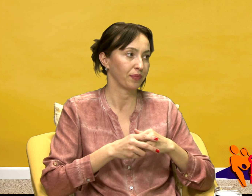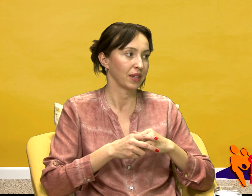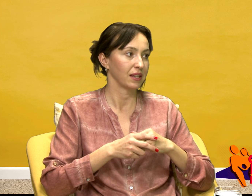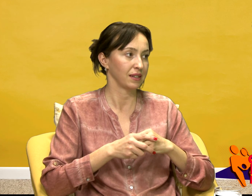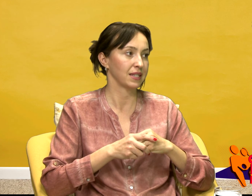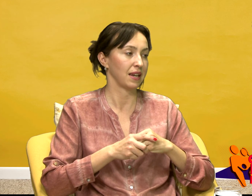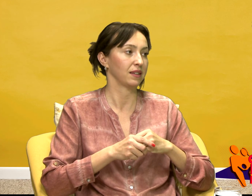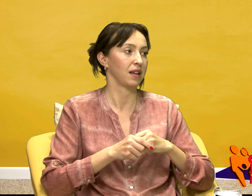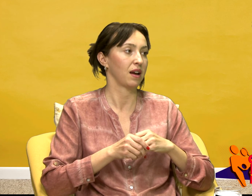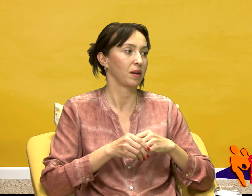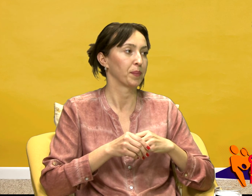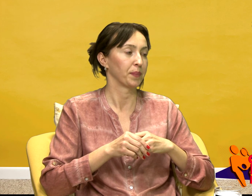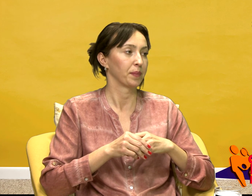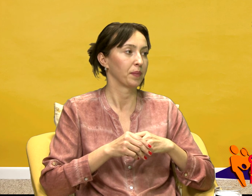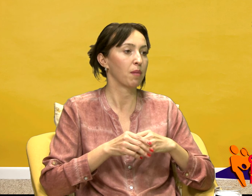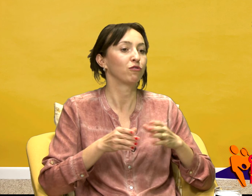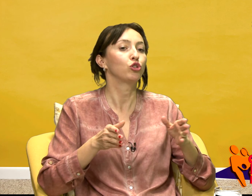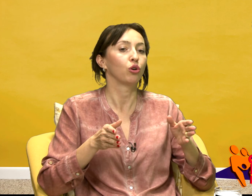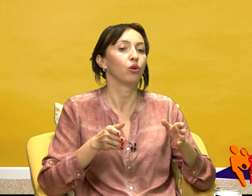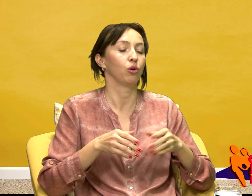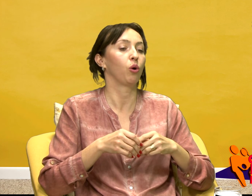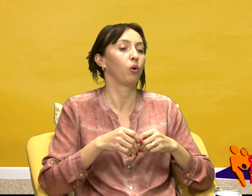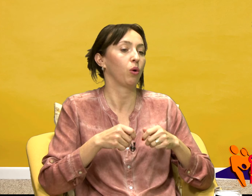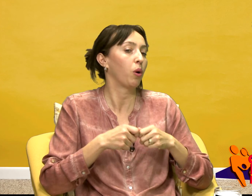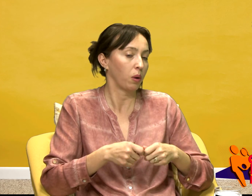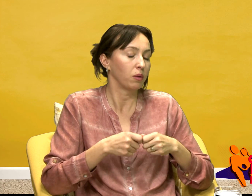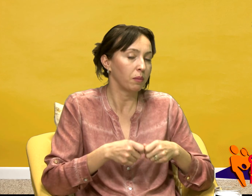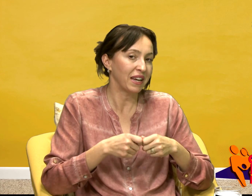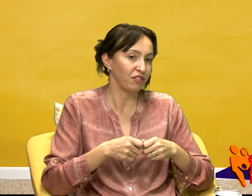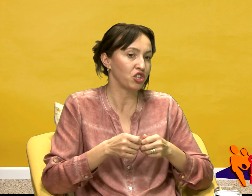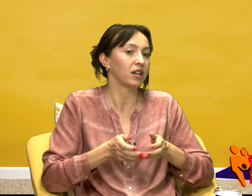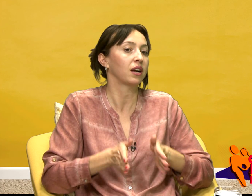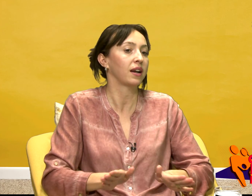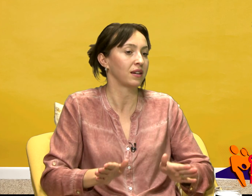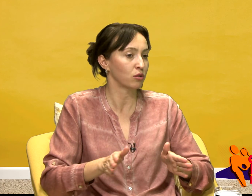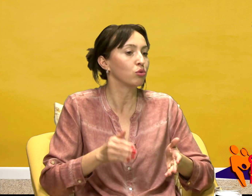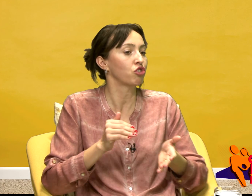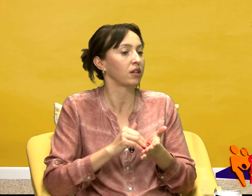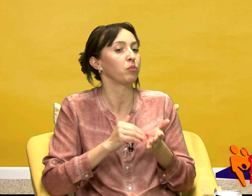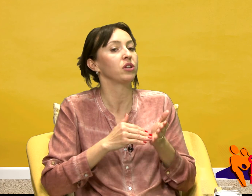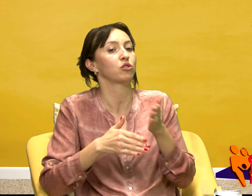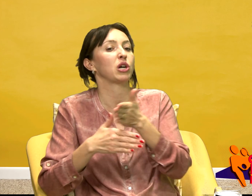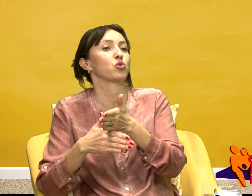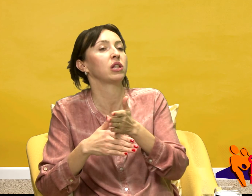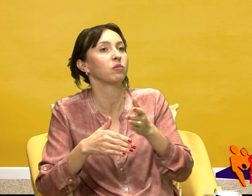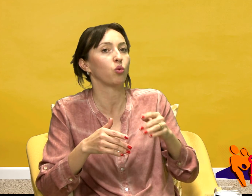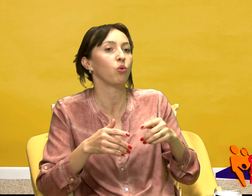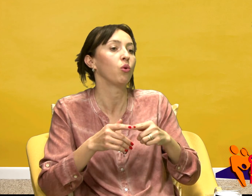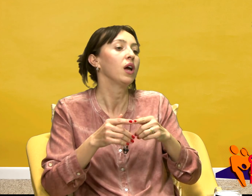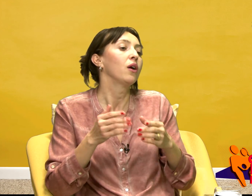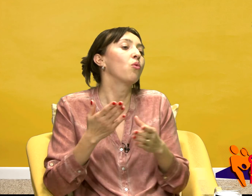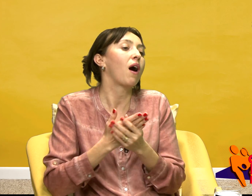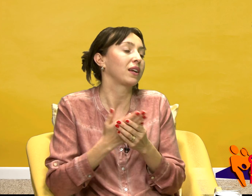Zlatna. În Zlatna. Am avut o beneficiară care a născut și a trebuit să o